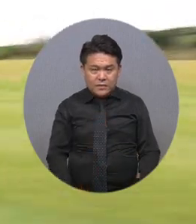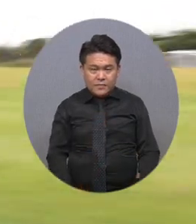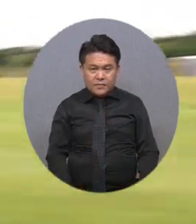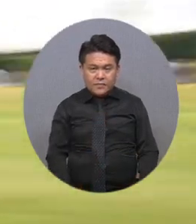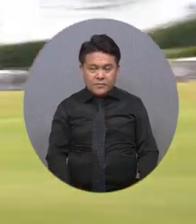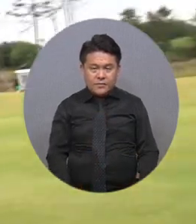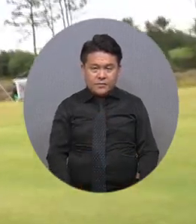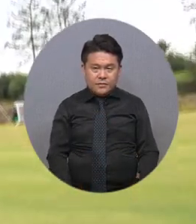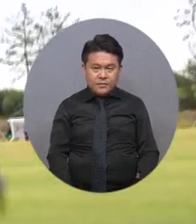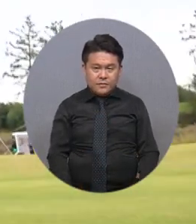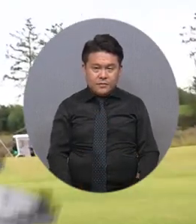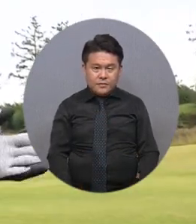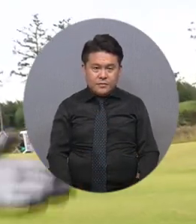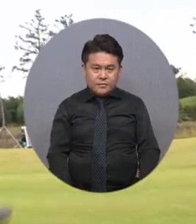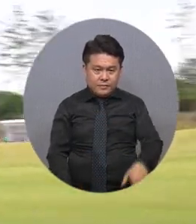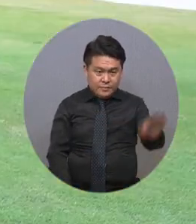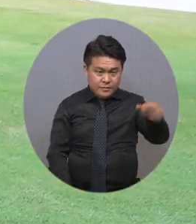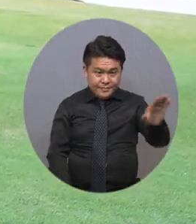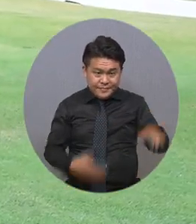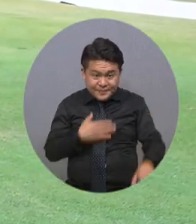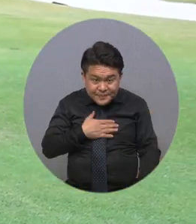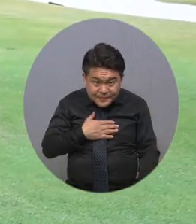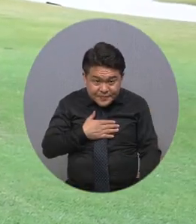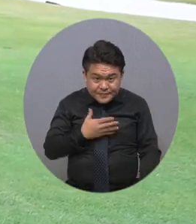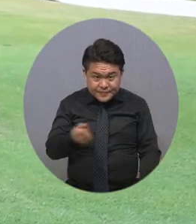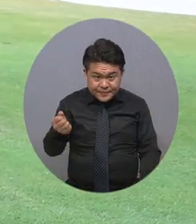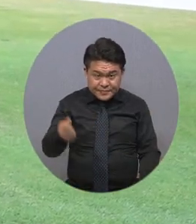아. 알겠어요 네 뭐야